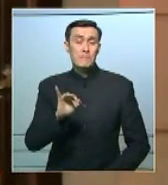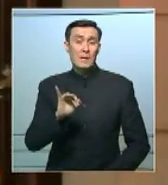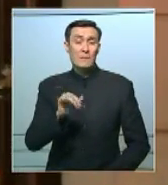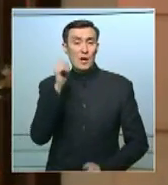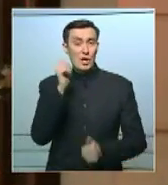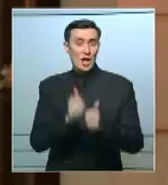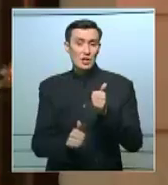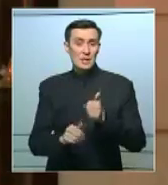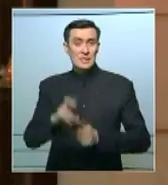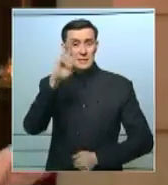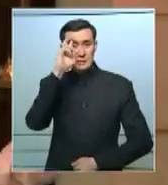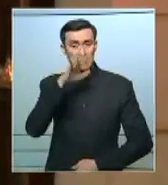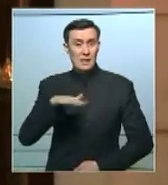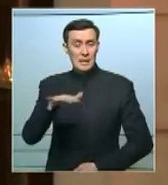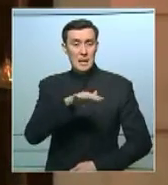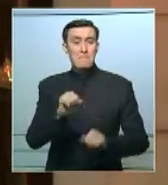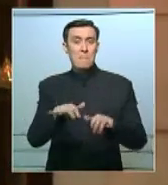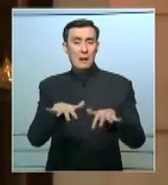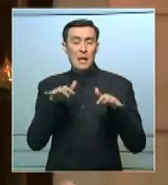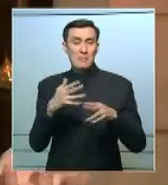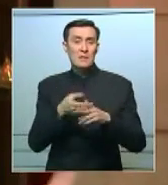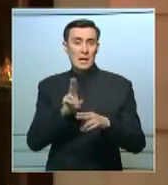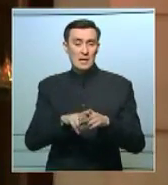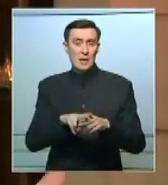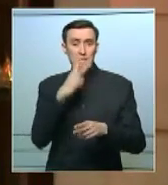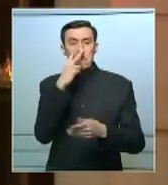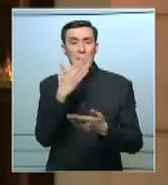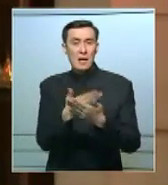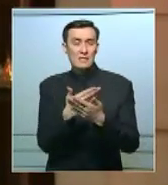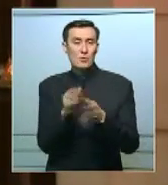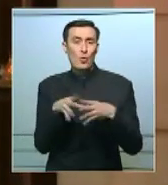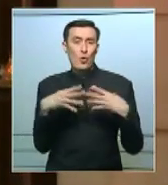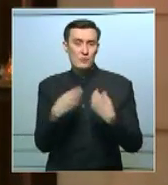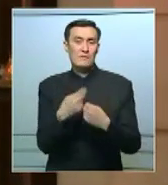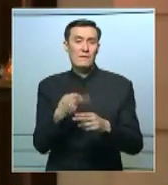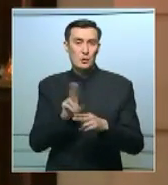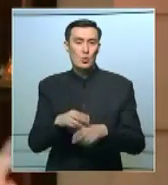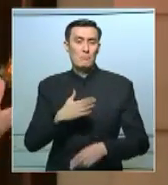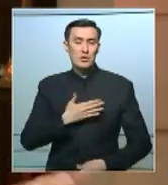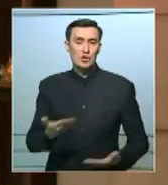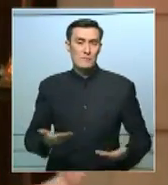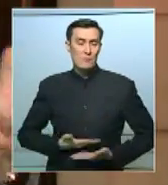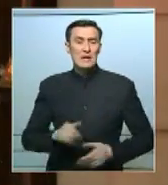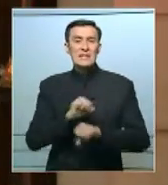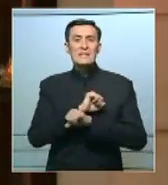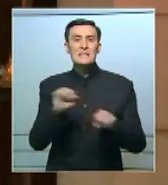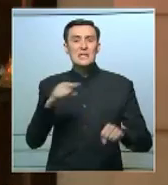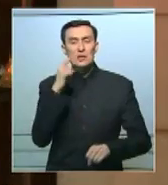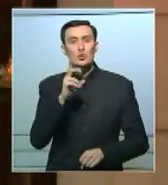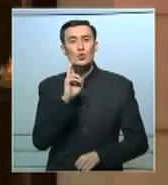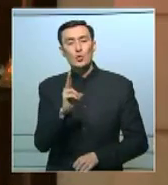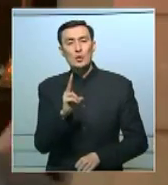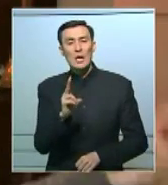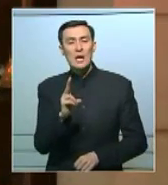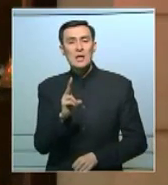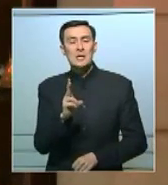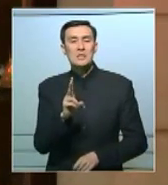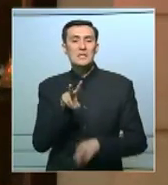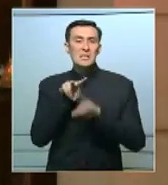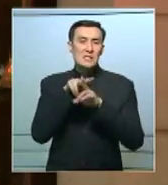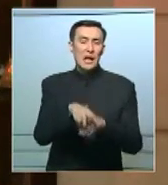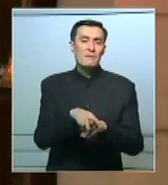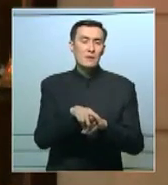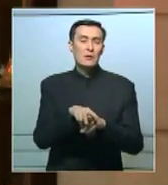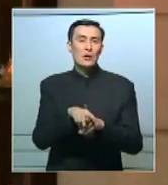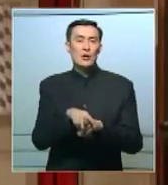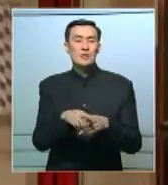В каждой стране парламент – это отражение того общества, в котором мы живем. Нельзя сказать, что кто-то вот взял и навязал тот